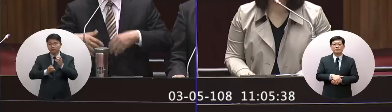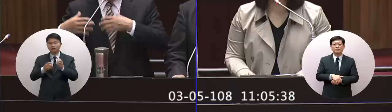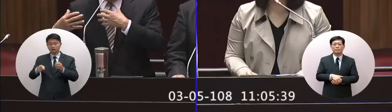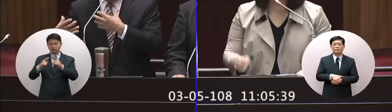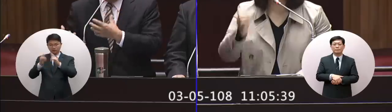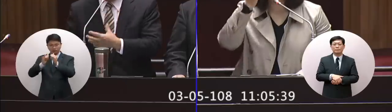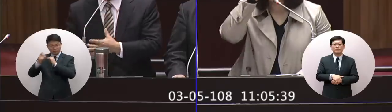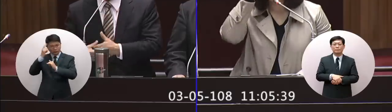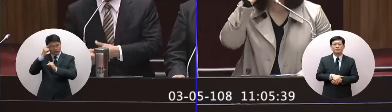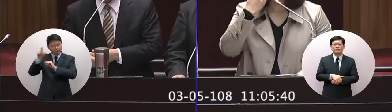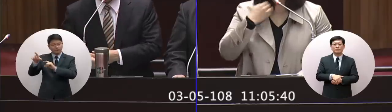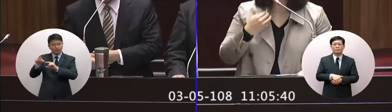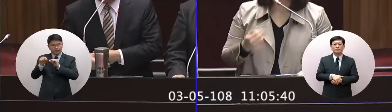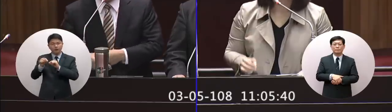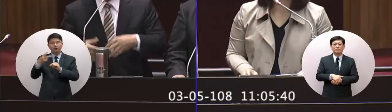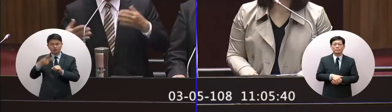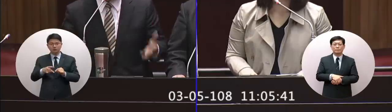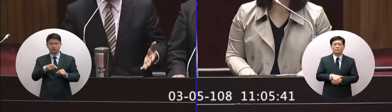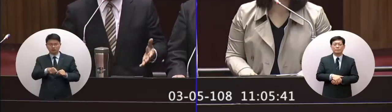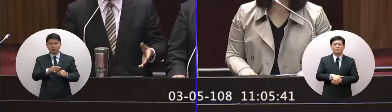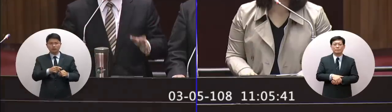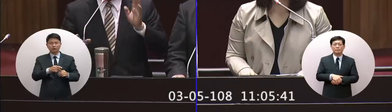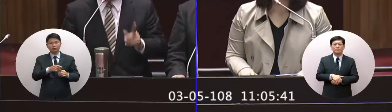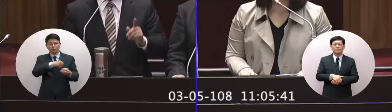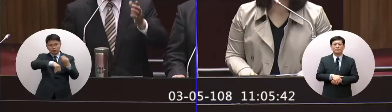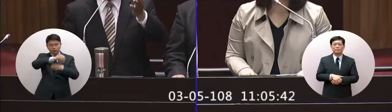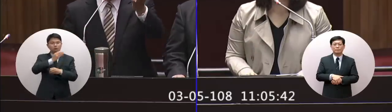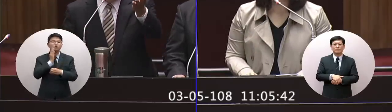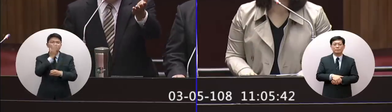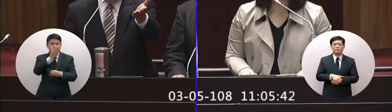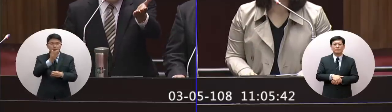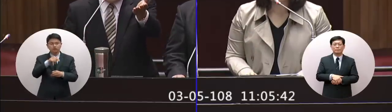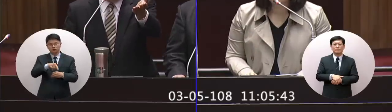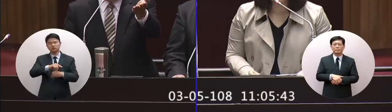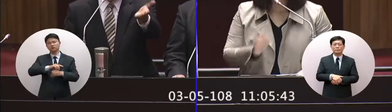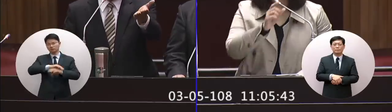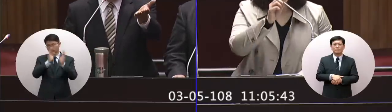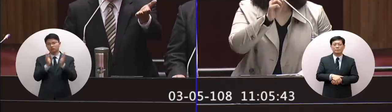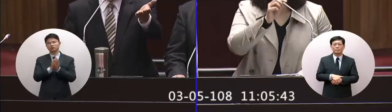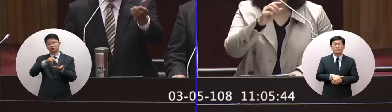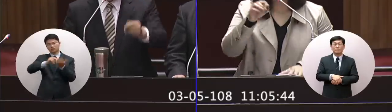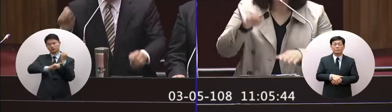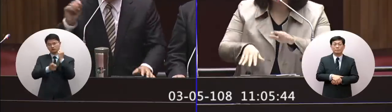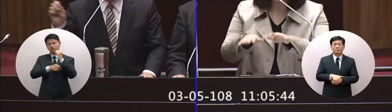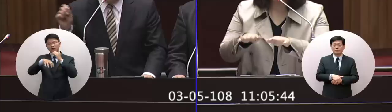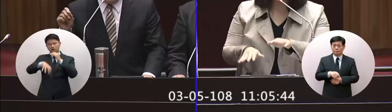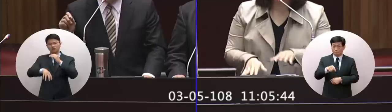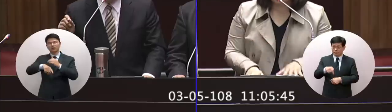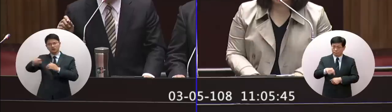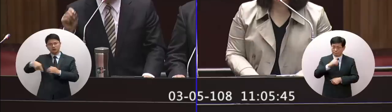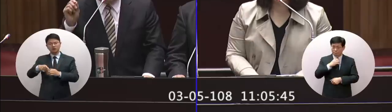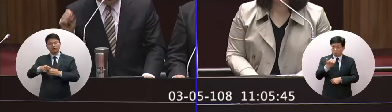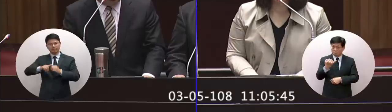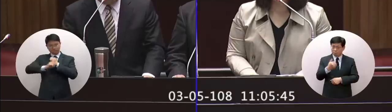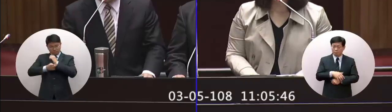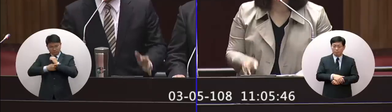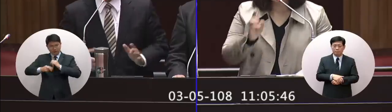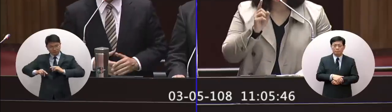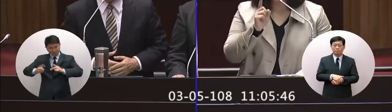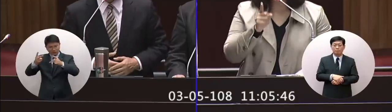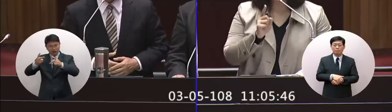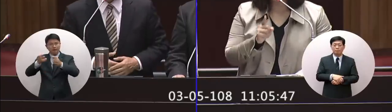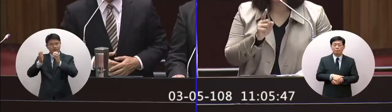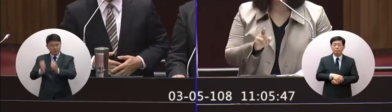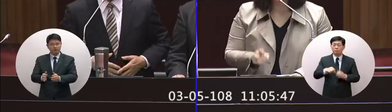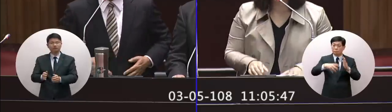意又能有效运作，那这个最后都要经过大院贵院， 所以这个 立法或者修法